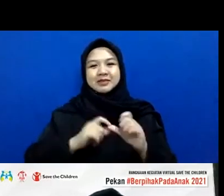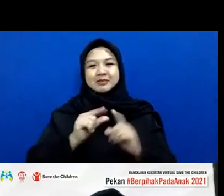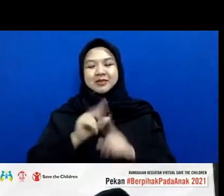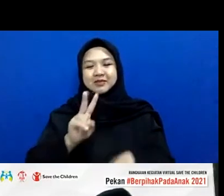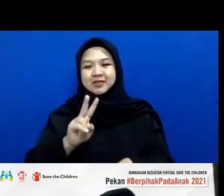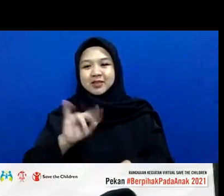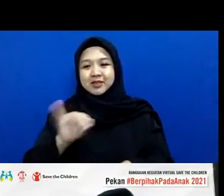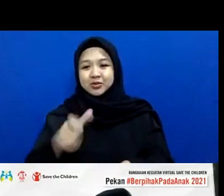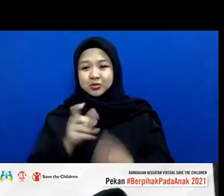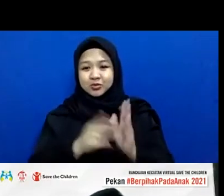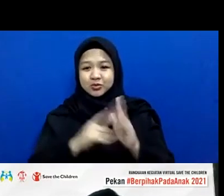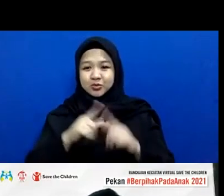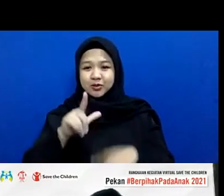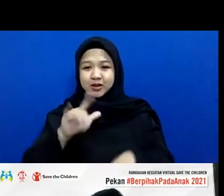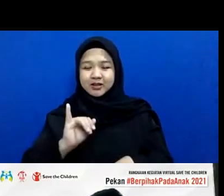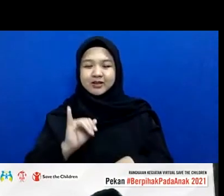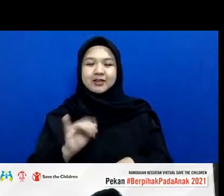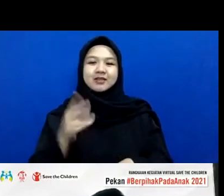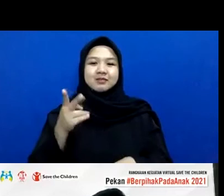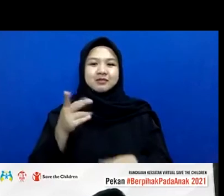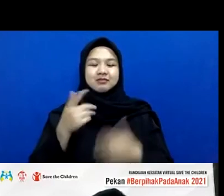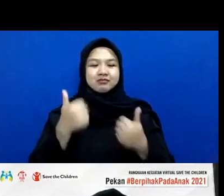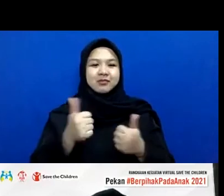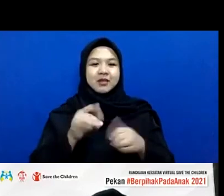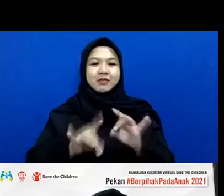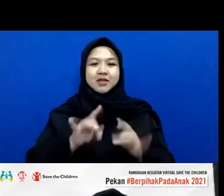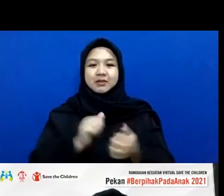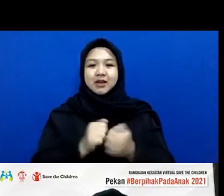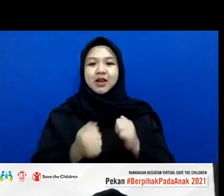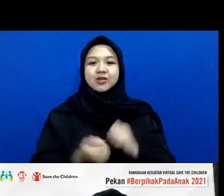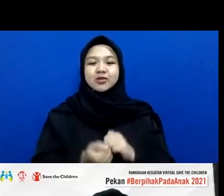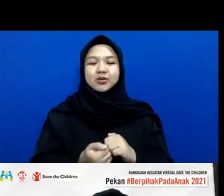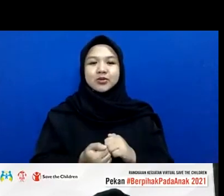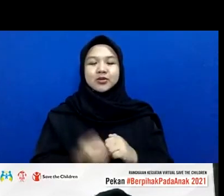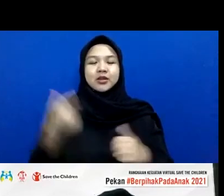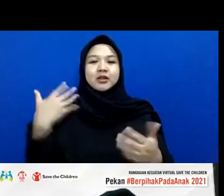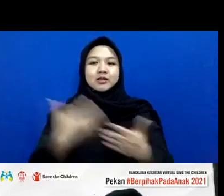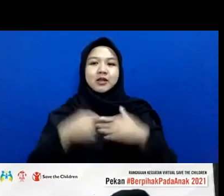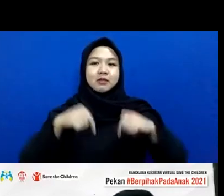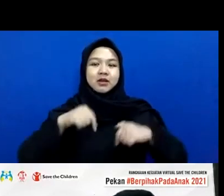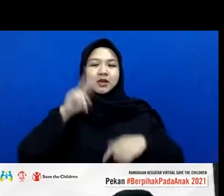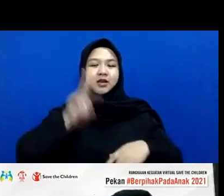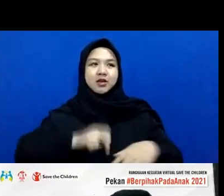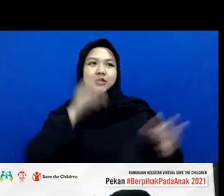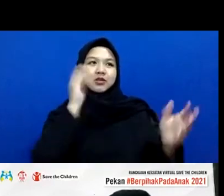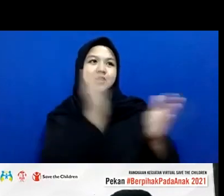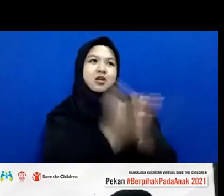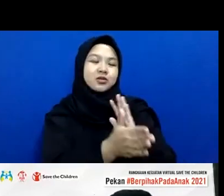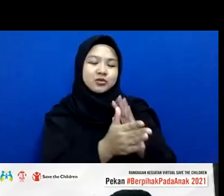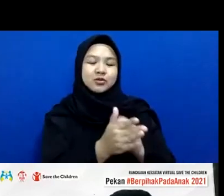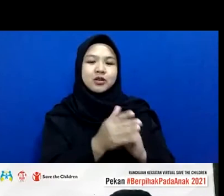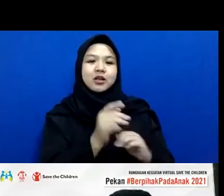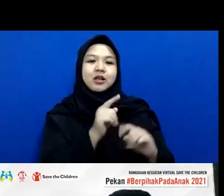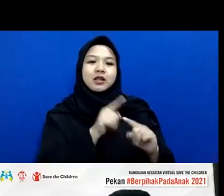senang betul ini dengan manajemen kasus itu selama ini harus direct, harus Surabaya, tapi